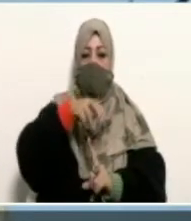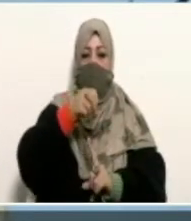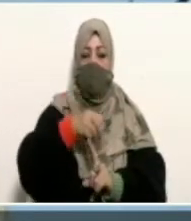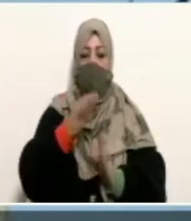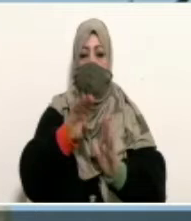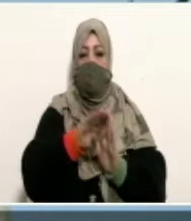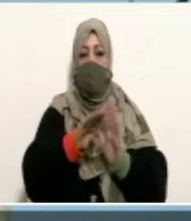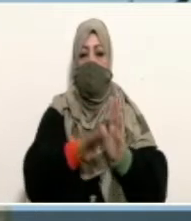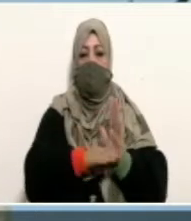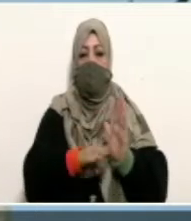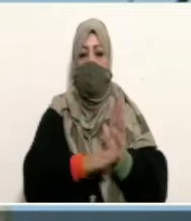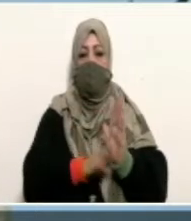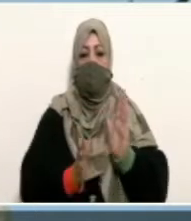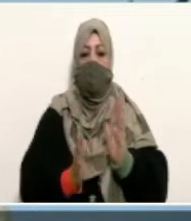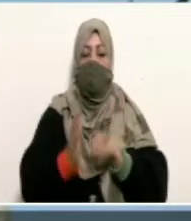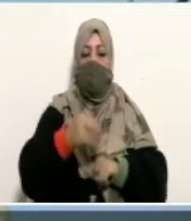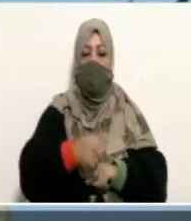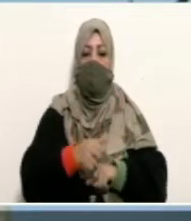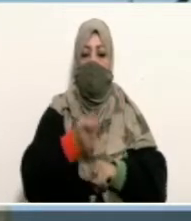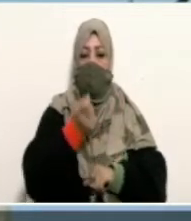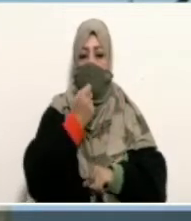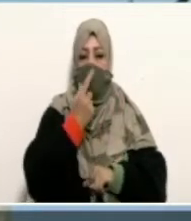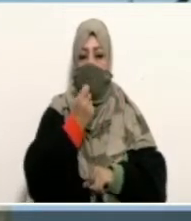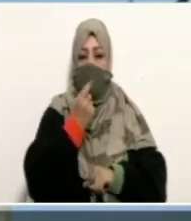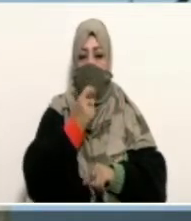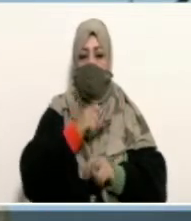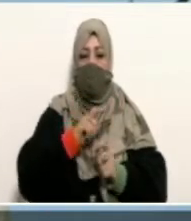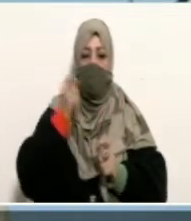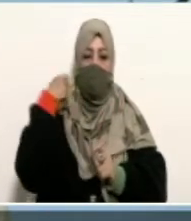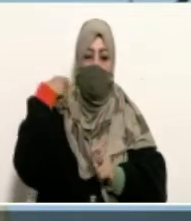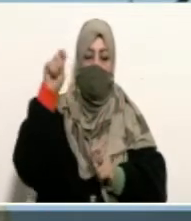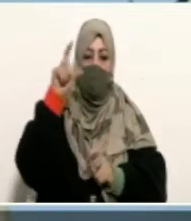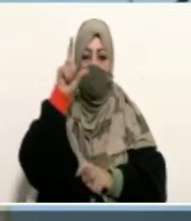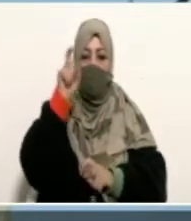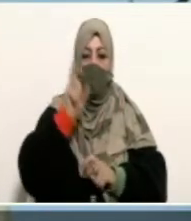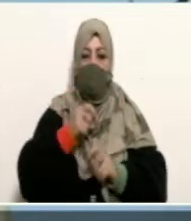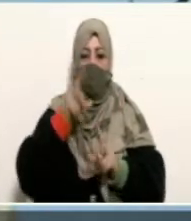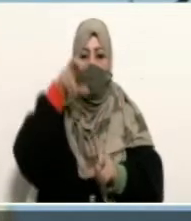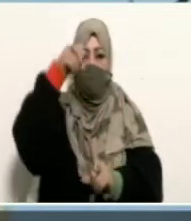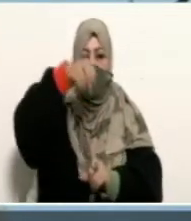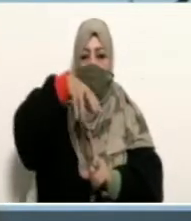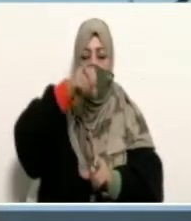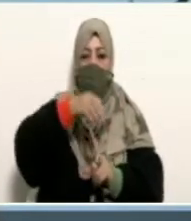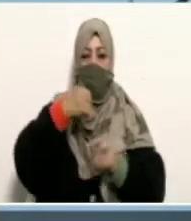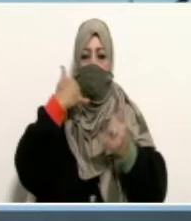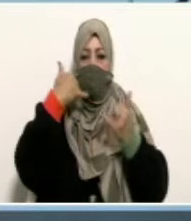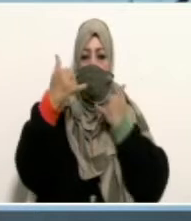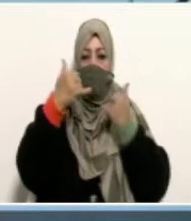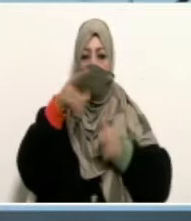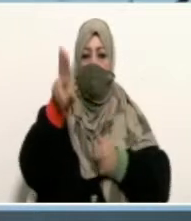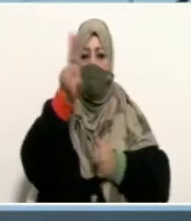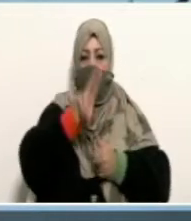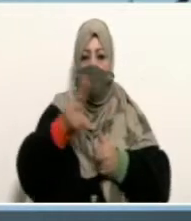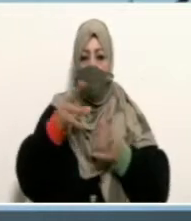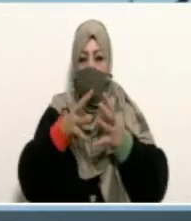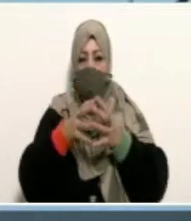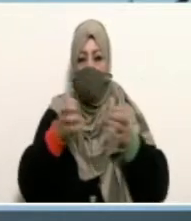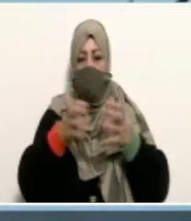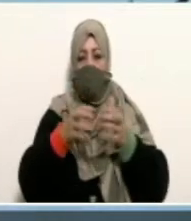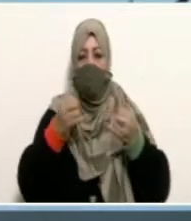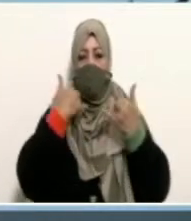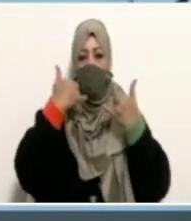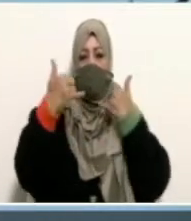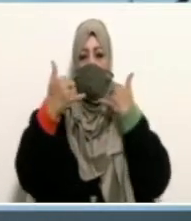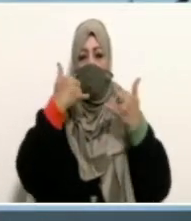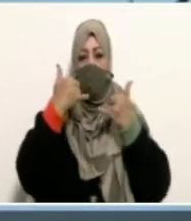ألتقي بكم على الهواء مباشرة لنتلقى أسئلتكم واستفساراتكم واتصالاتكم ولنجيب عليه بإذن الله